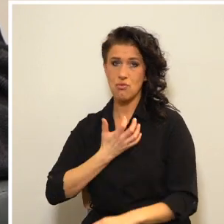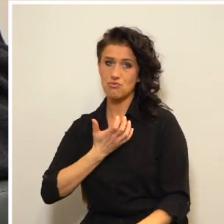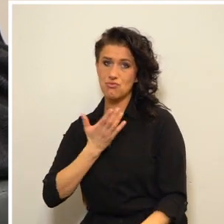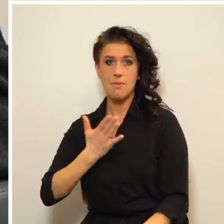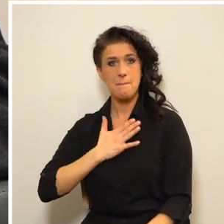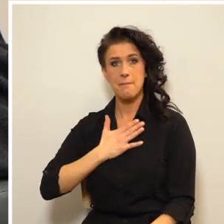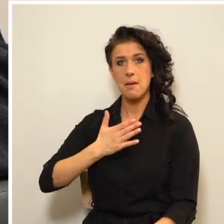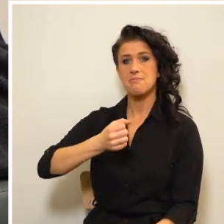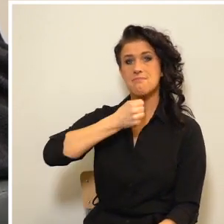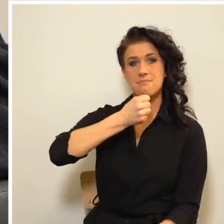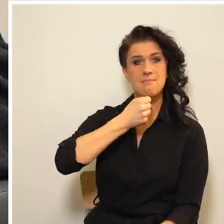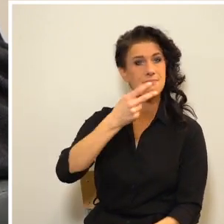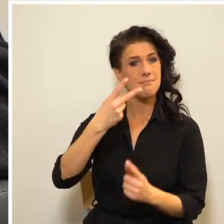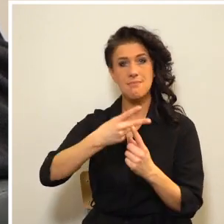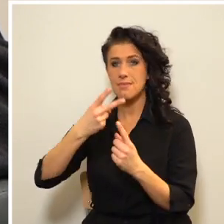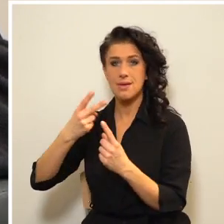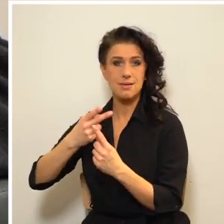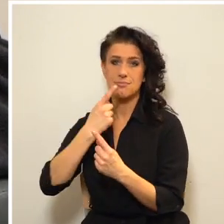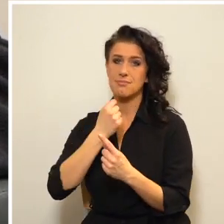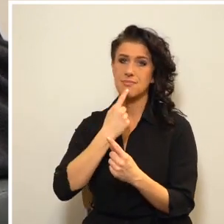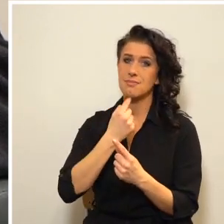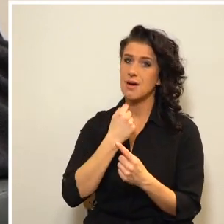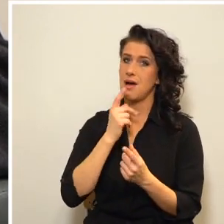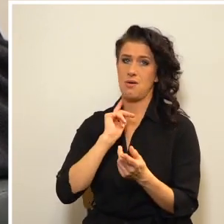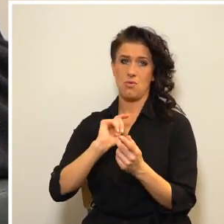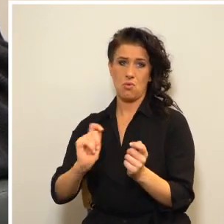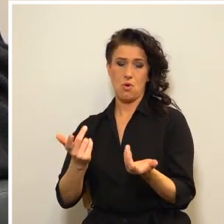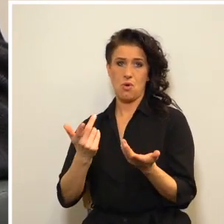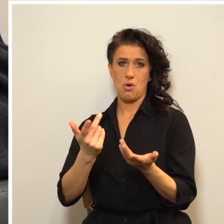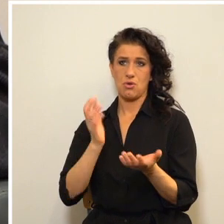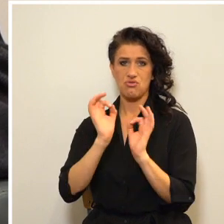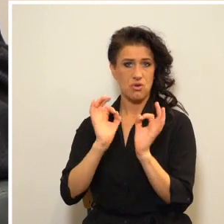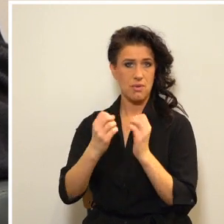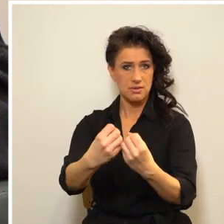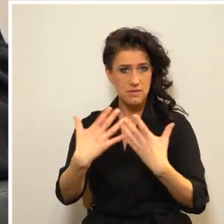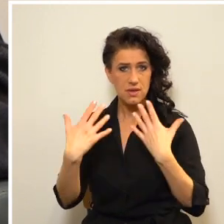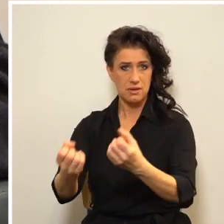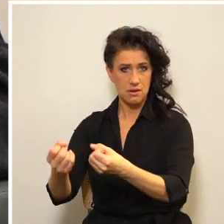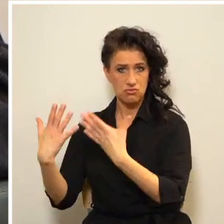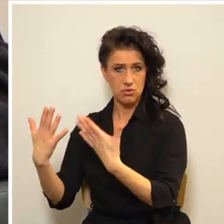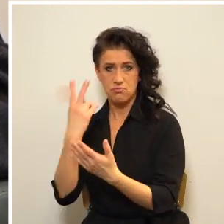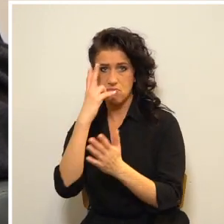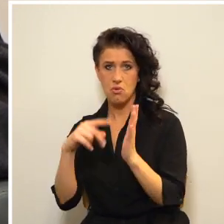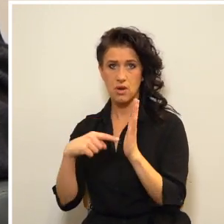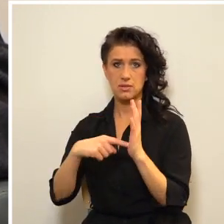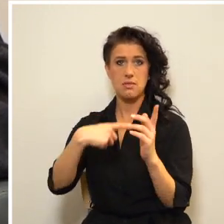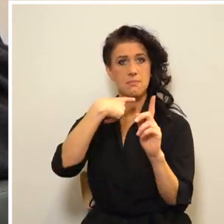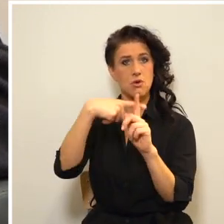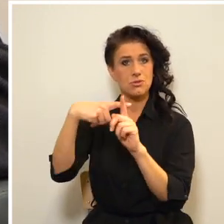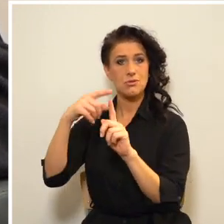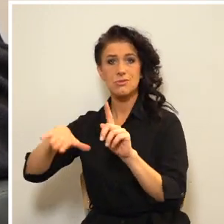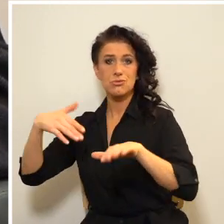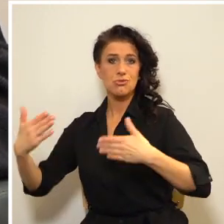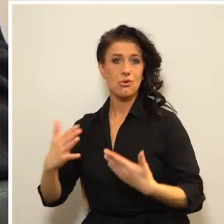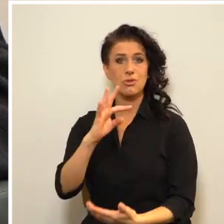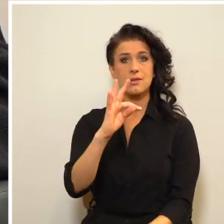się że w naszych mediach za mało jest na ten temat mowy za mało jest pokazanie tych dobrych stron tej transplantologii